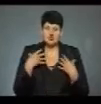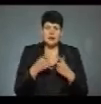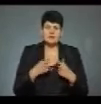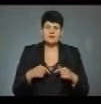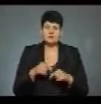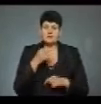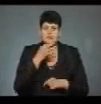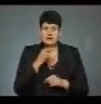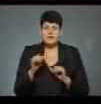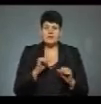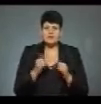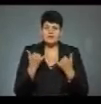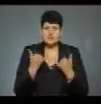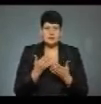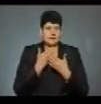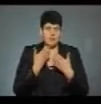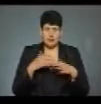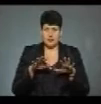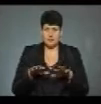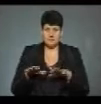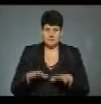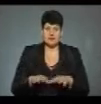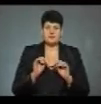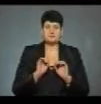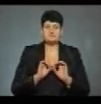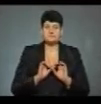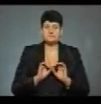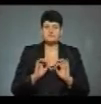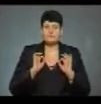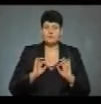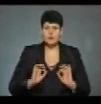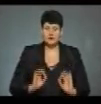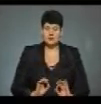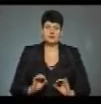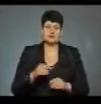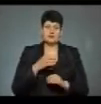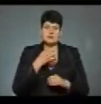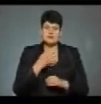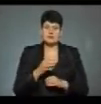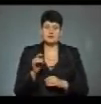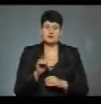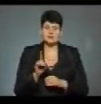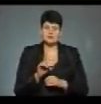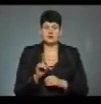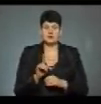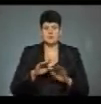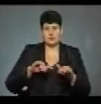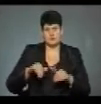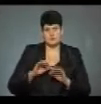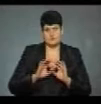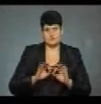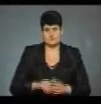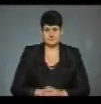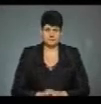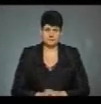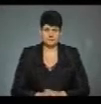повідомив, керівників зараз немає на місці. Речниця обласної прокуратури Леся Гурецька пообіцяла прокоментувати подію пізніше.